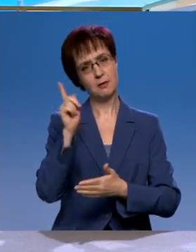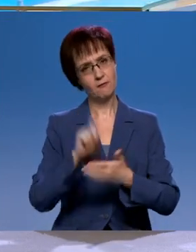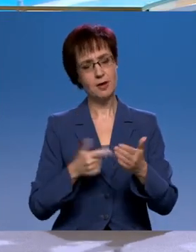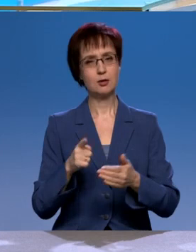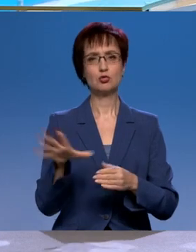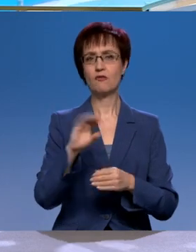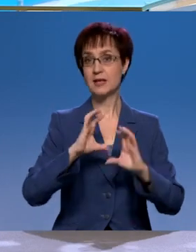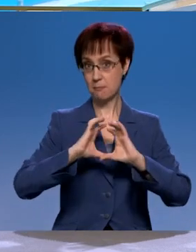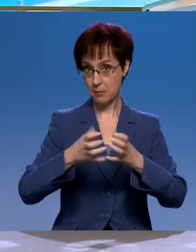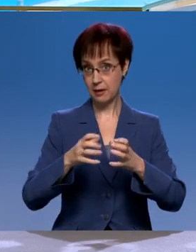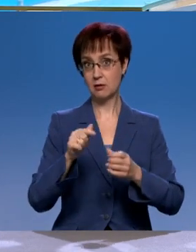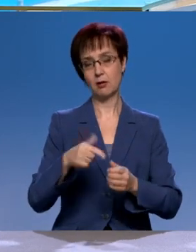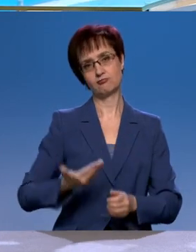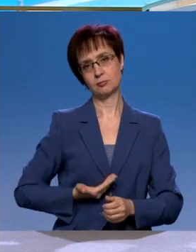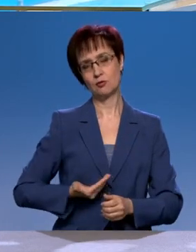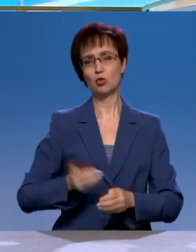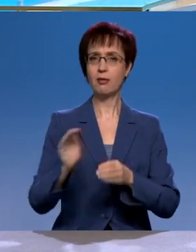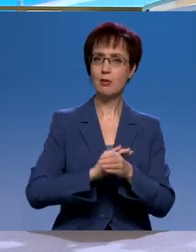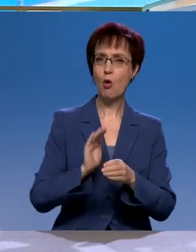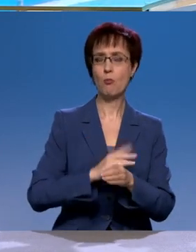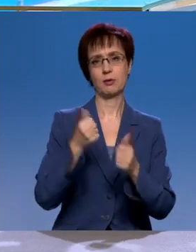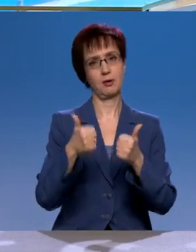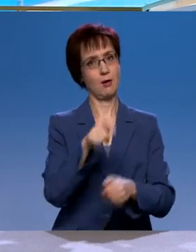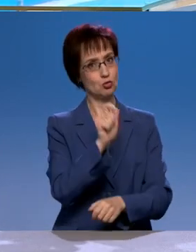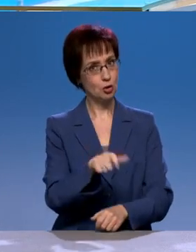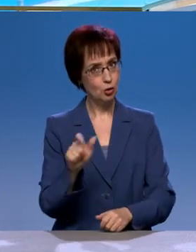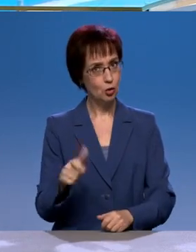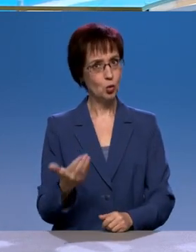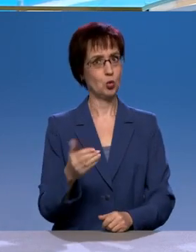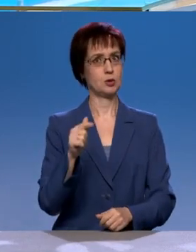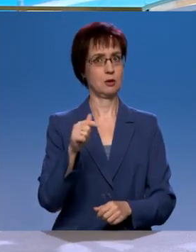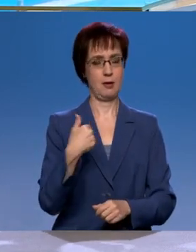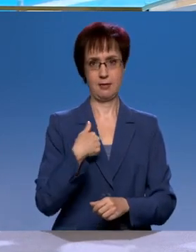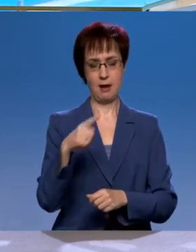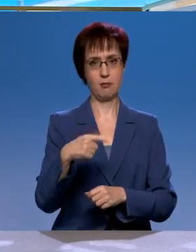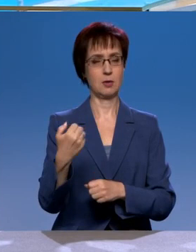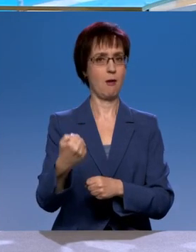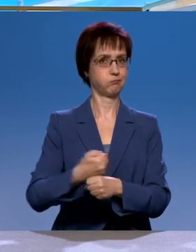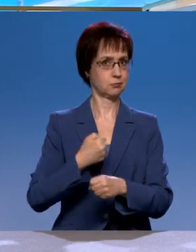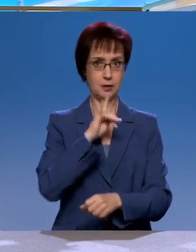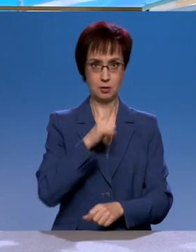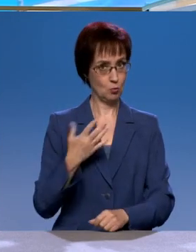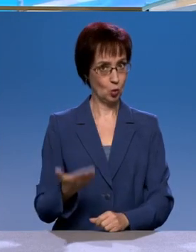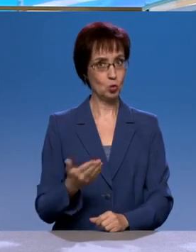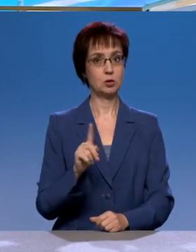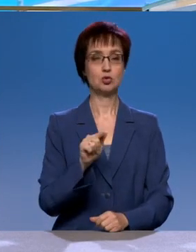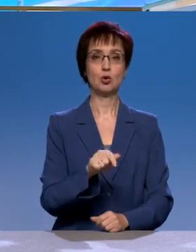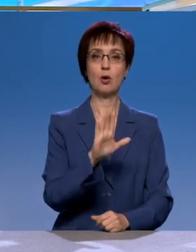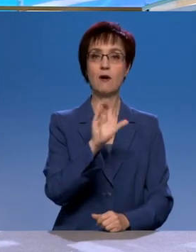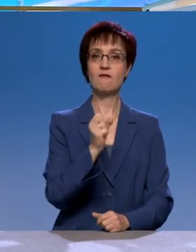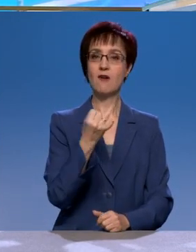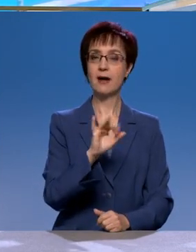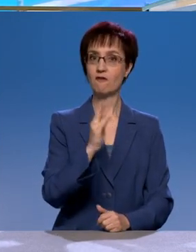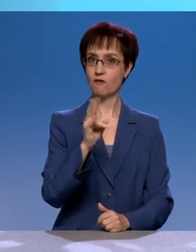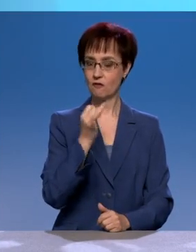нас не обманут, не обидят, ничего. Что Wi-Fi в городе это важно. Что Wi-Fi в городе важнее, чем наша безопасность, что рынок важнее,